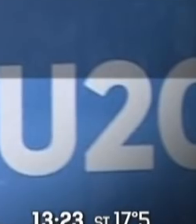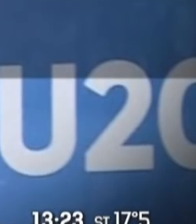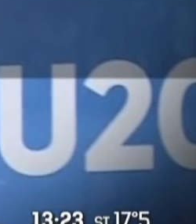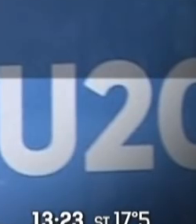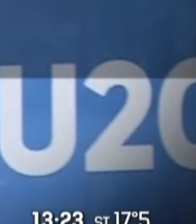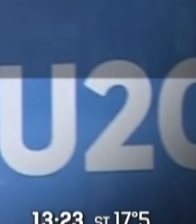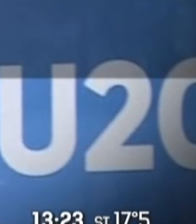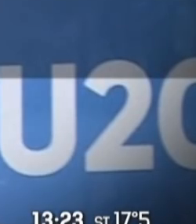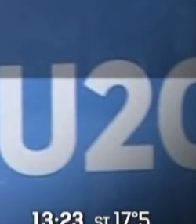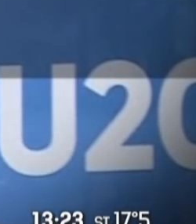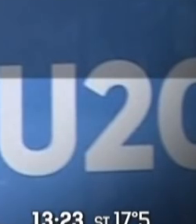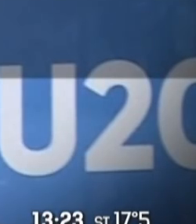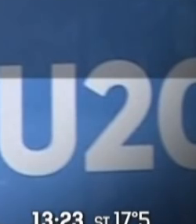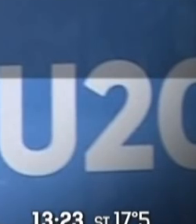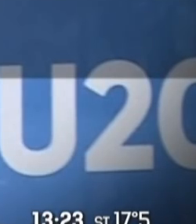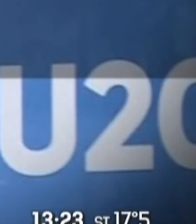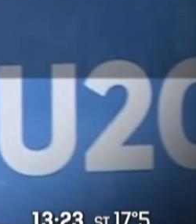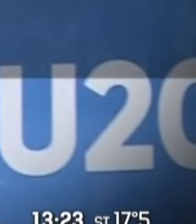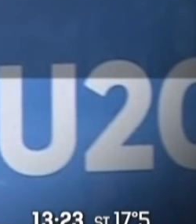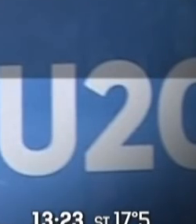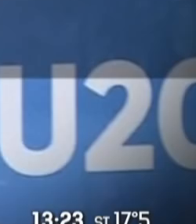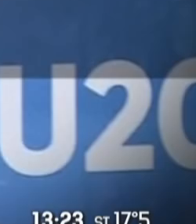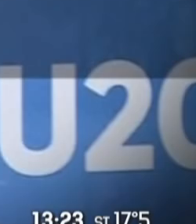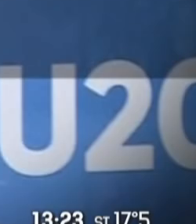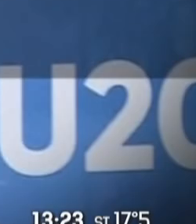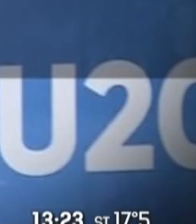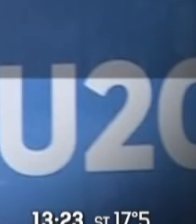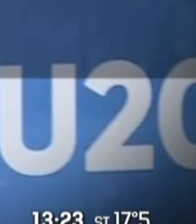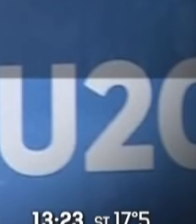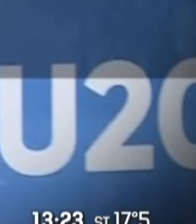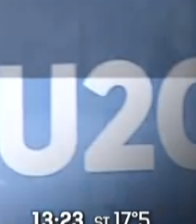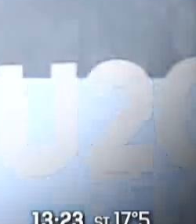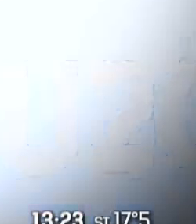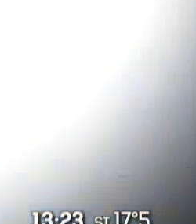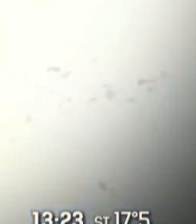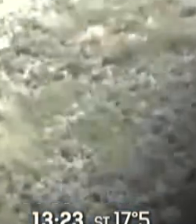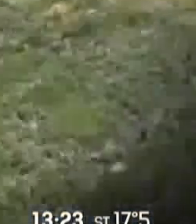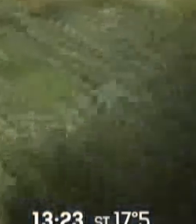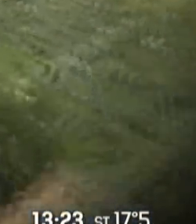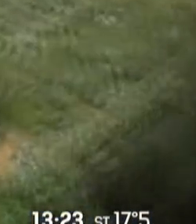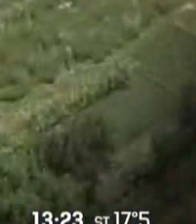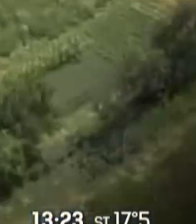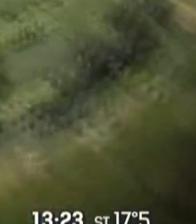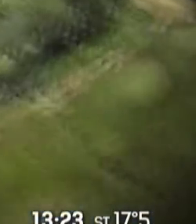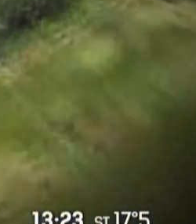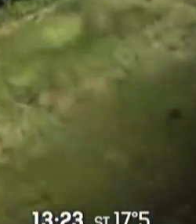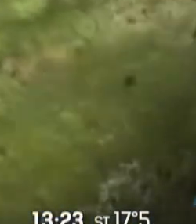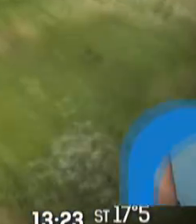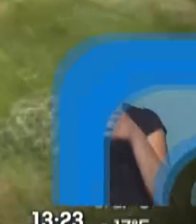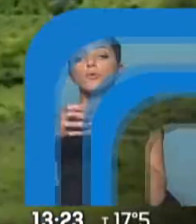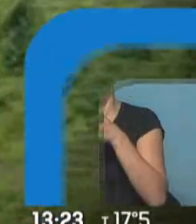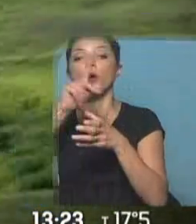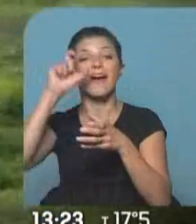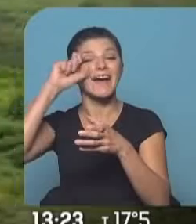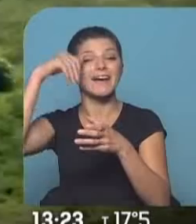bei der Übung Zapad, anzuschauen. Wir betrachten das mit Aufmerksamkeit. El Kremlin afirma